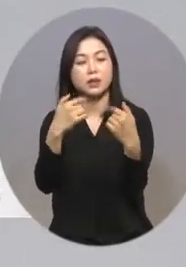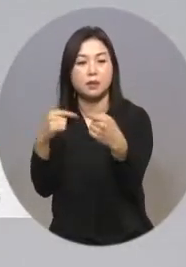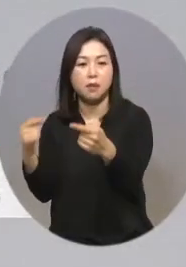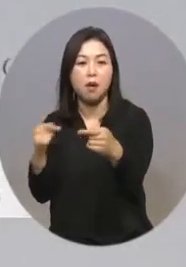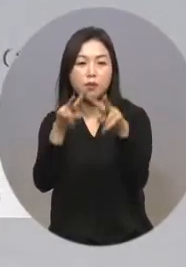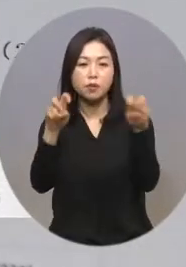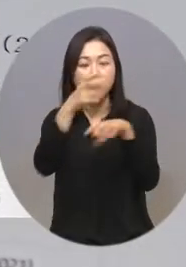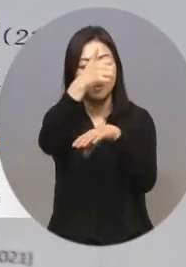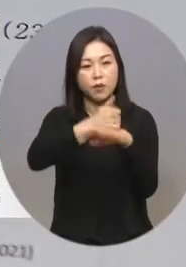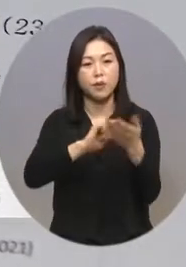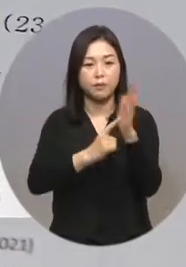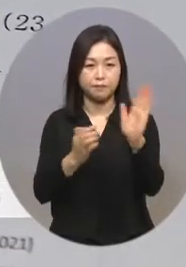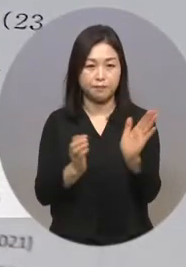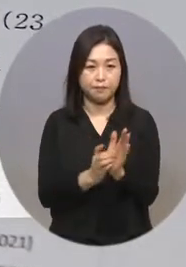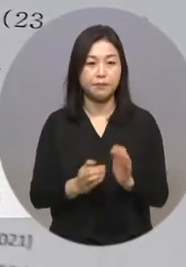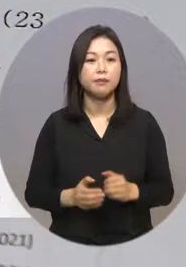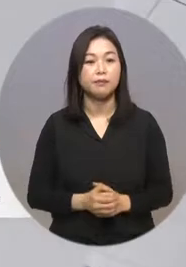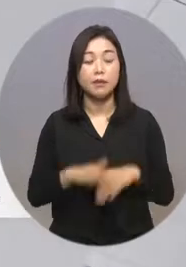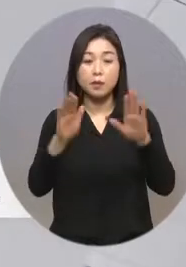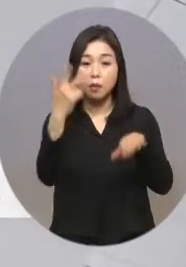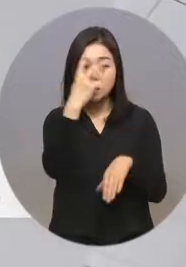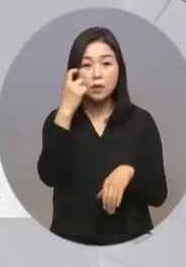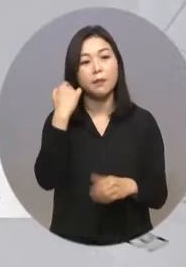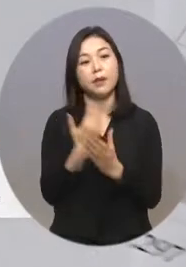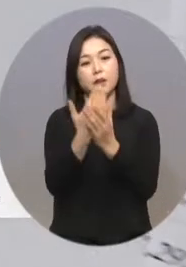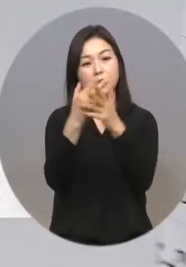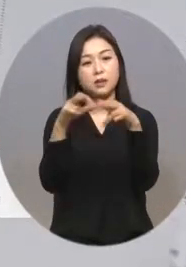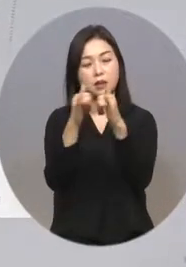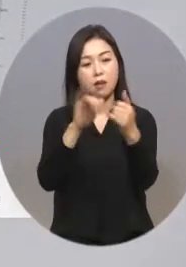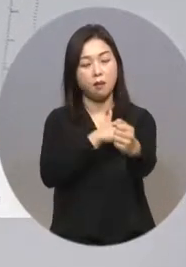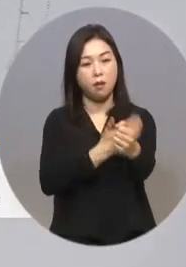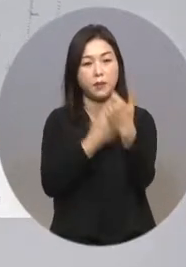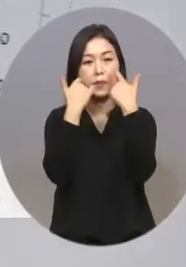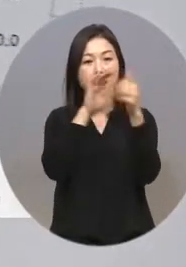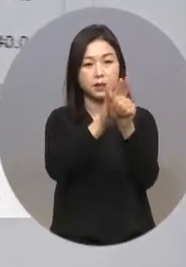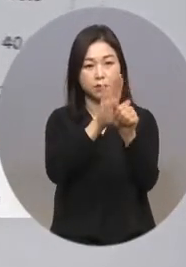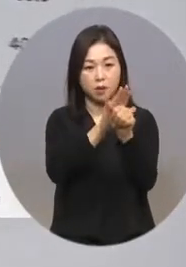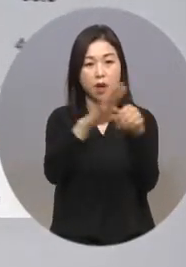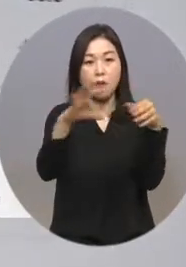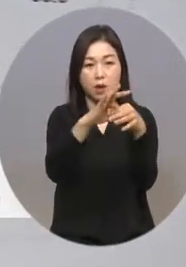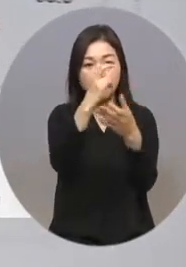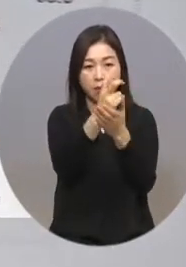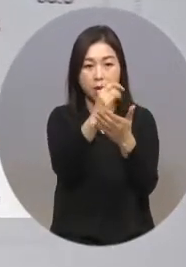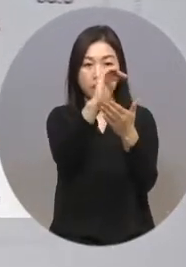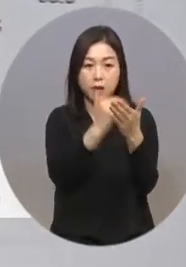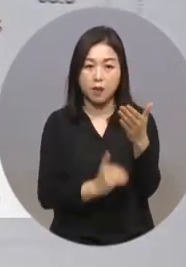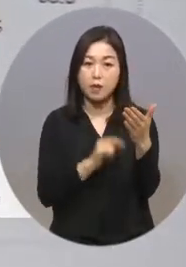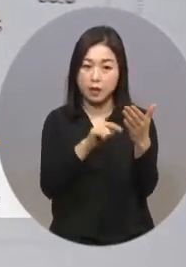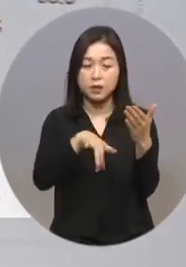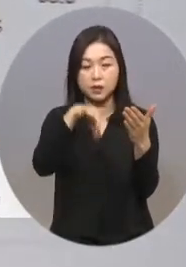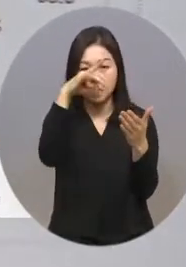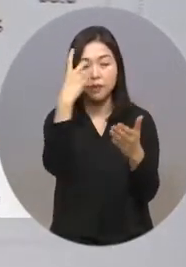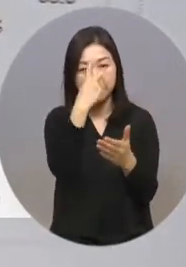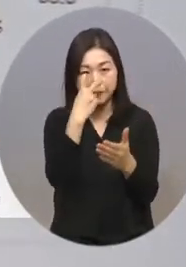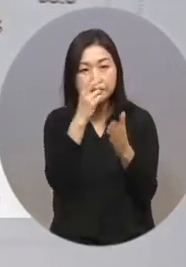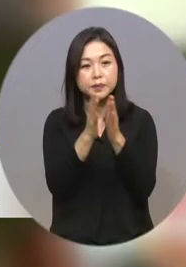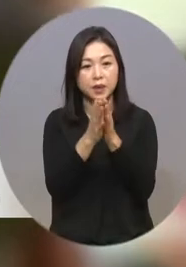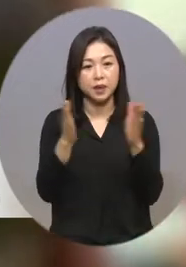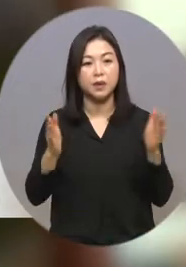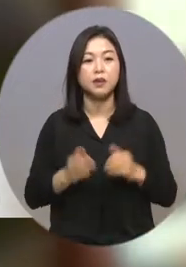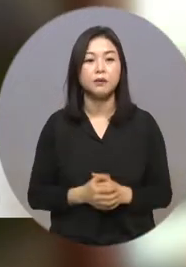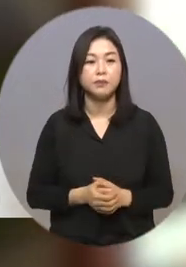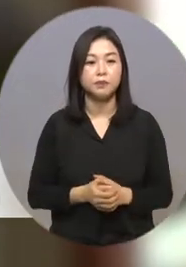발표했습니다 이번 조사는 발대 장애인 권리 보장 및 지원에 관한 법률에 근거 에 처음으로 실시됐습니다